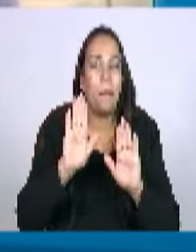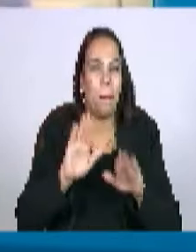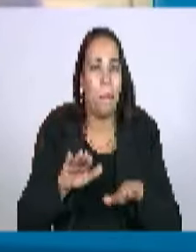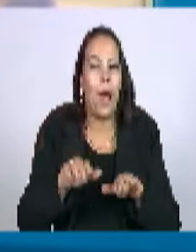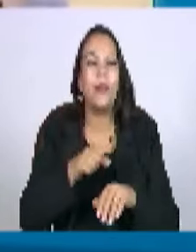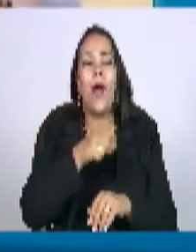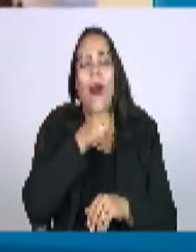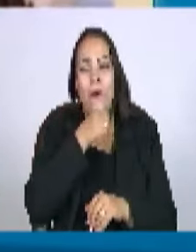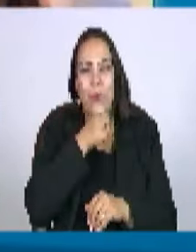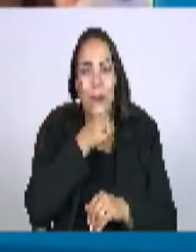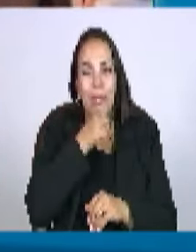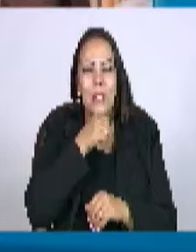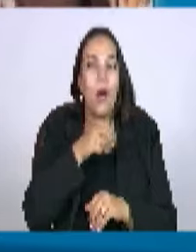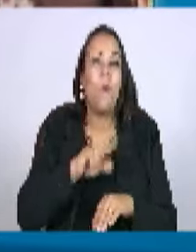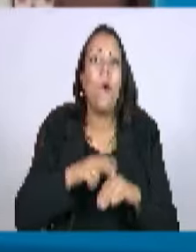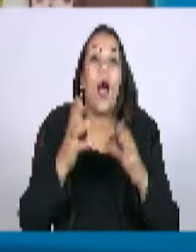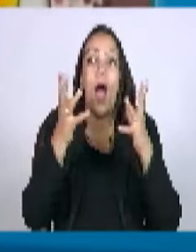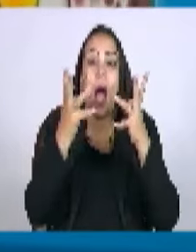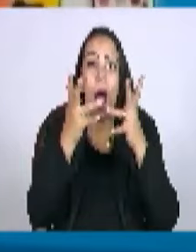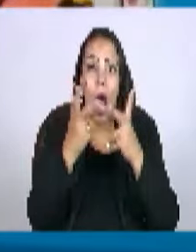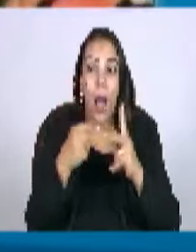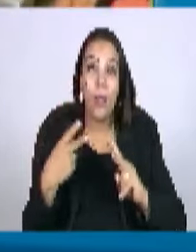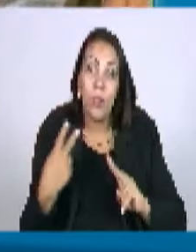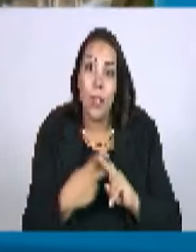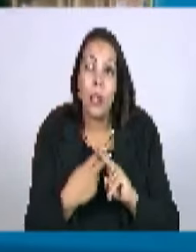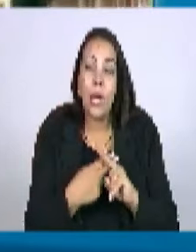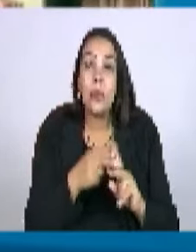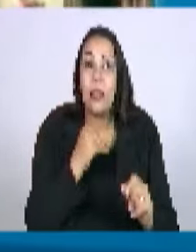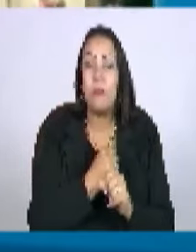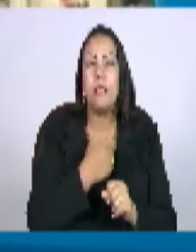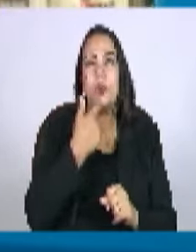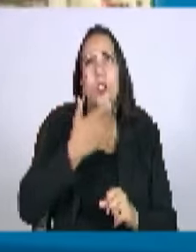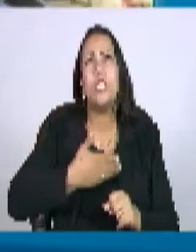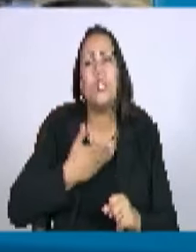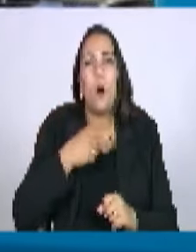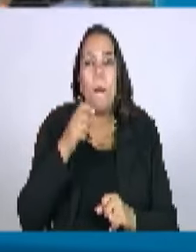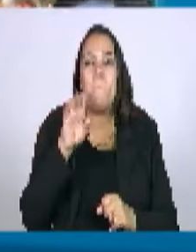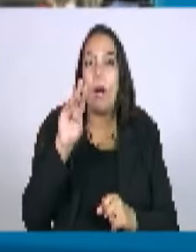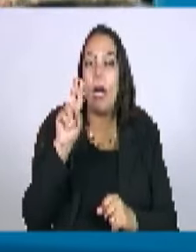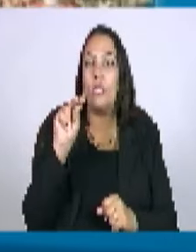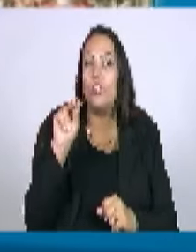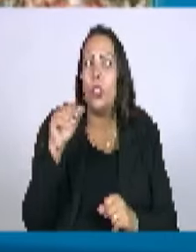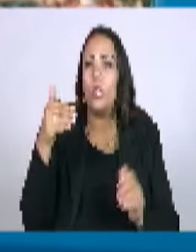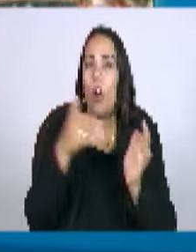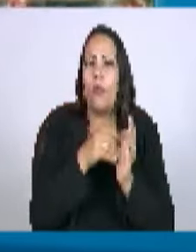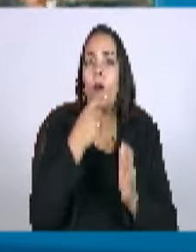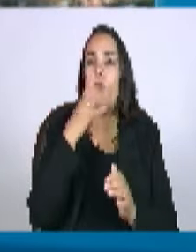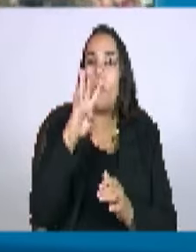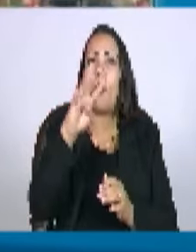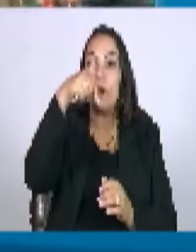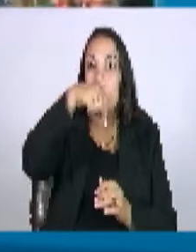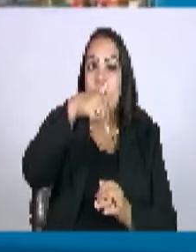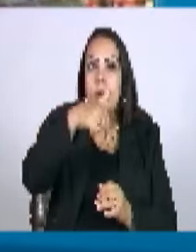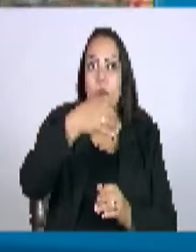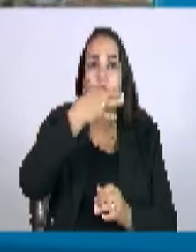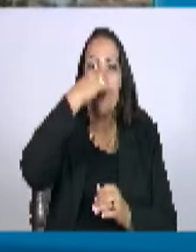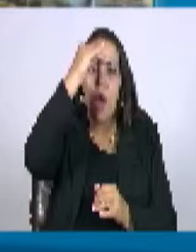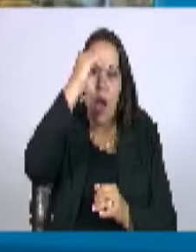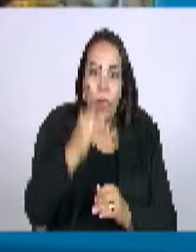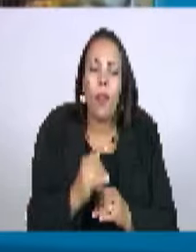عجوزه وعدد الناس اللي في سن العمل يعني من 20 ل 64 بيقل في دول اوروبا